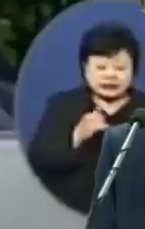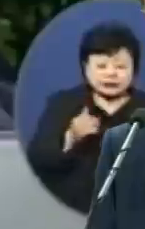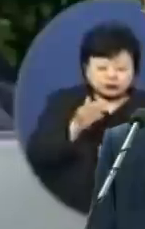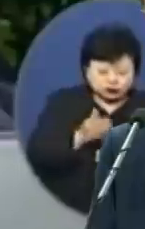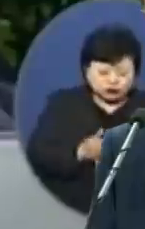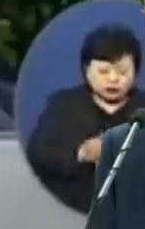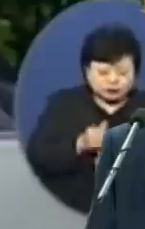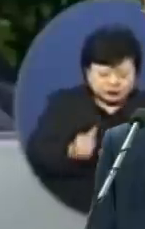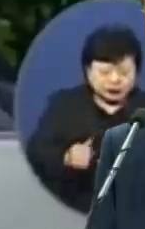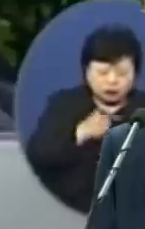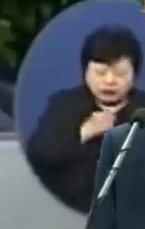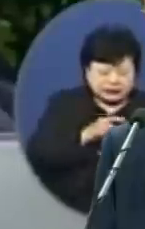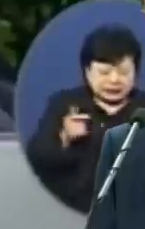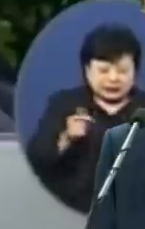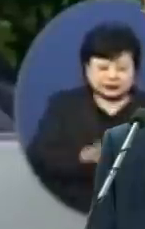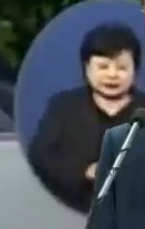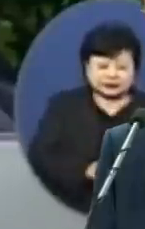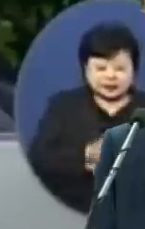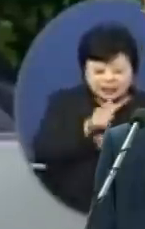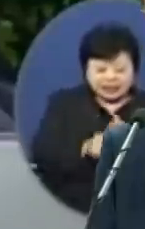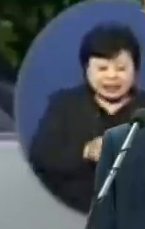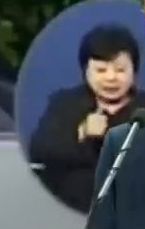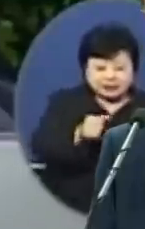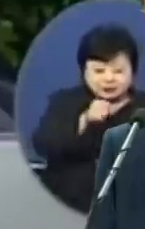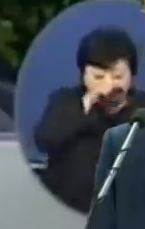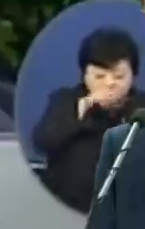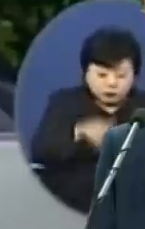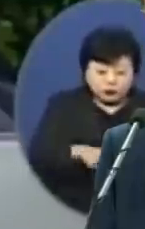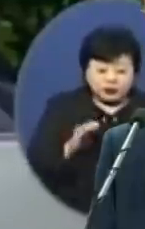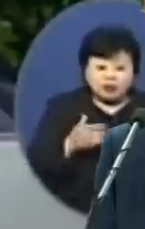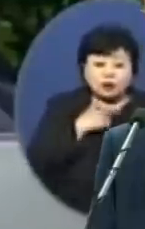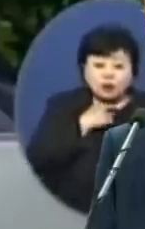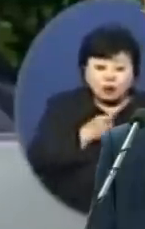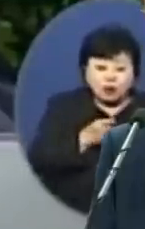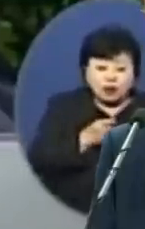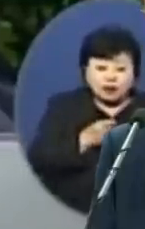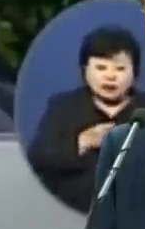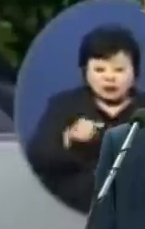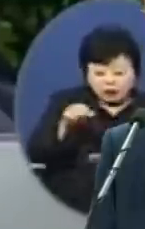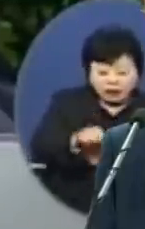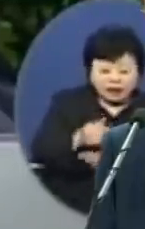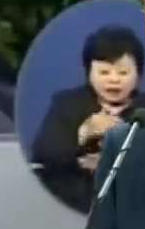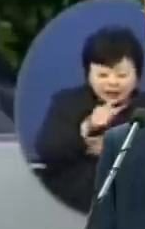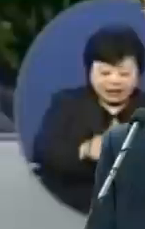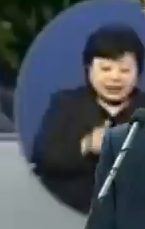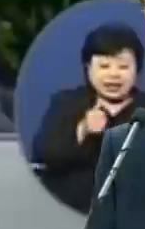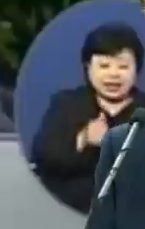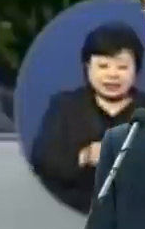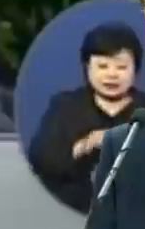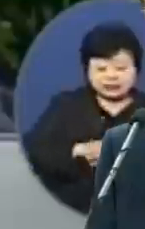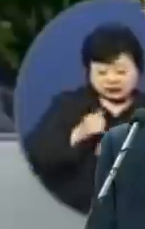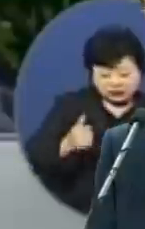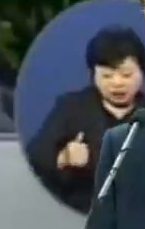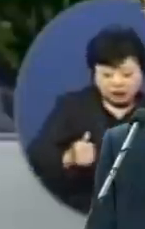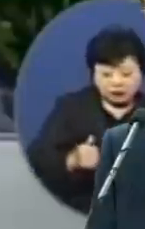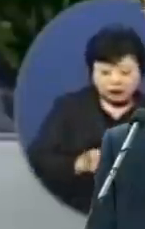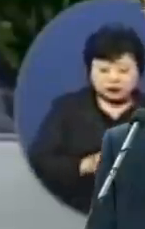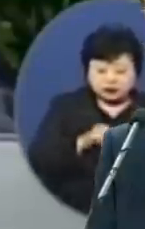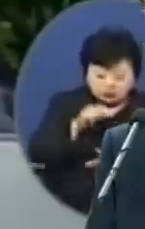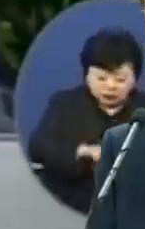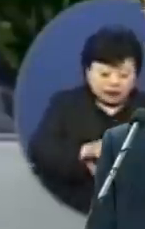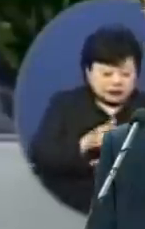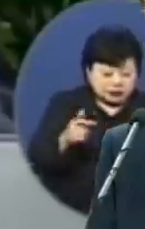인본주의를 따르는 사람을 원하지 않습니다. 하나님 종이 되는 사람은 용납하되 하나님의 적이 된 사람은 용납할 수가